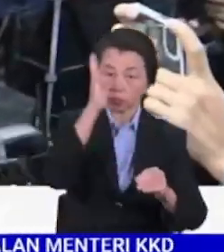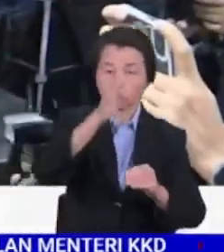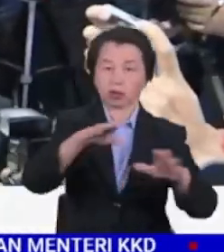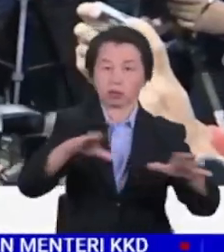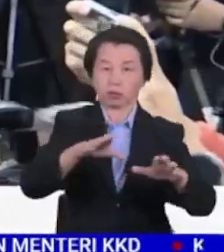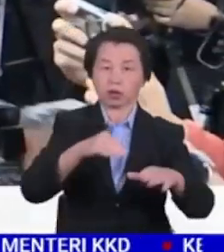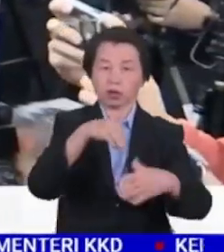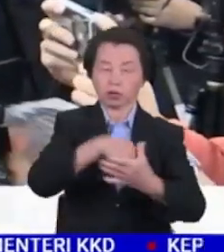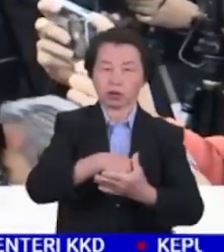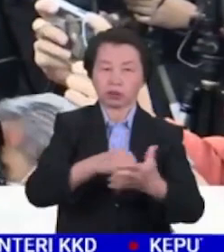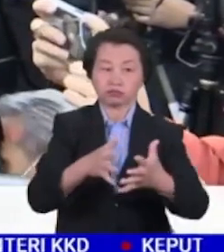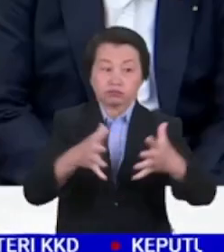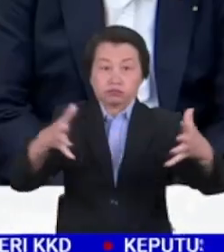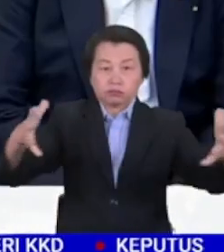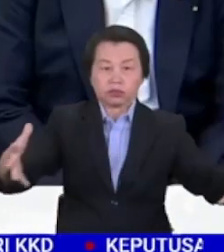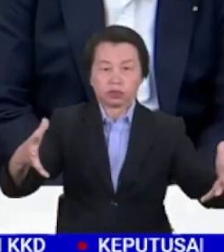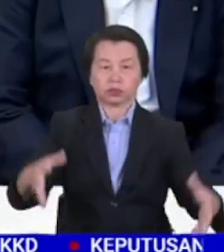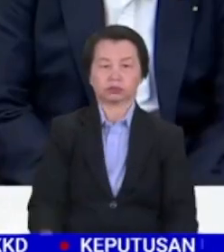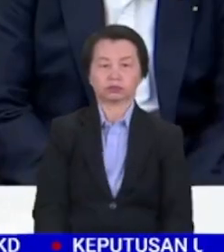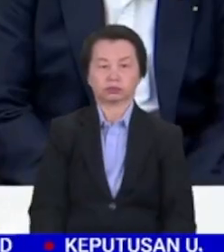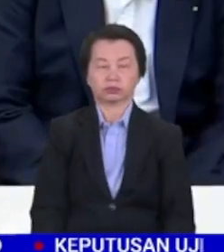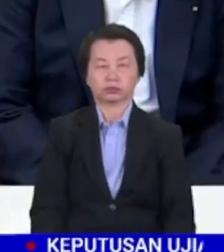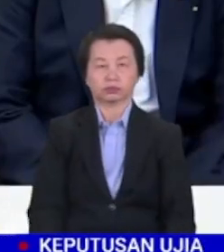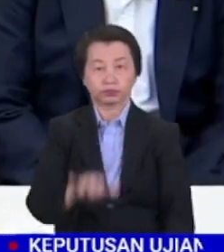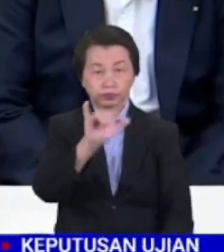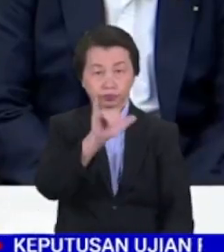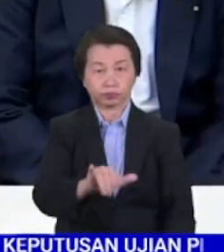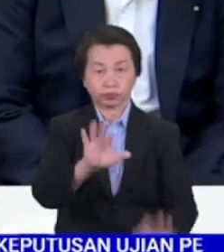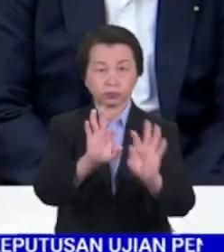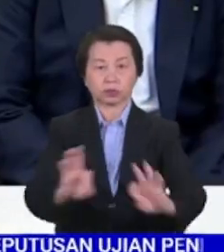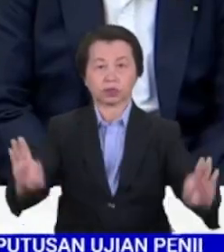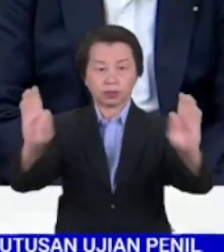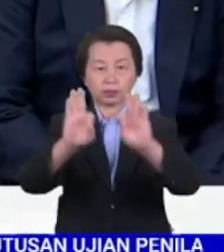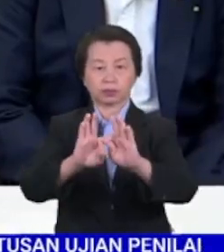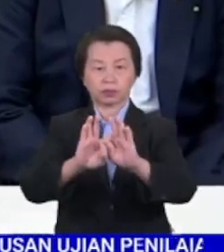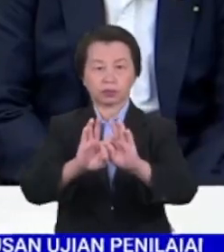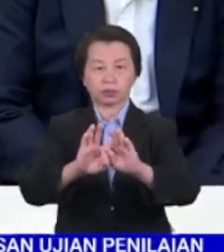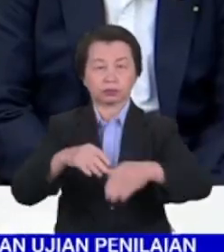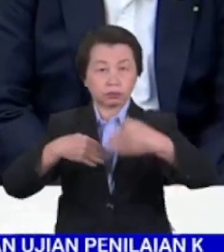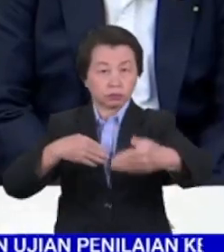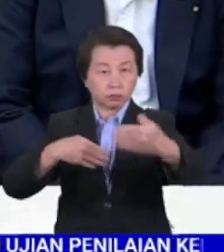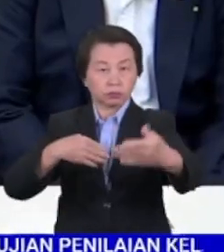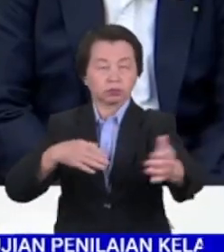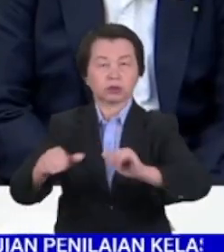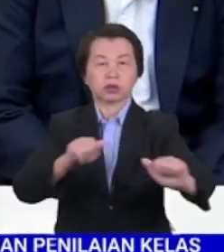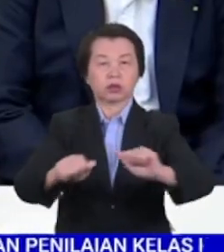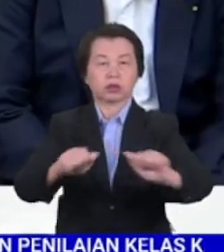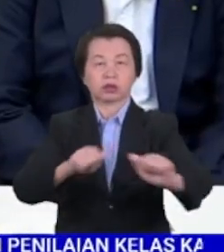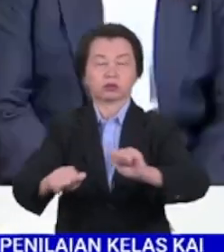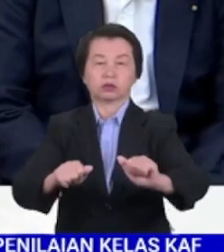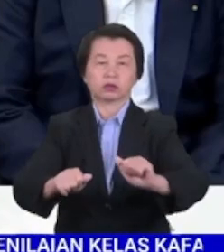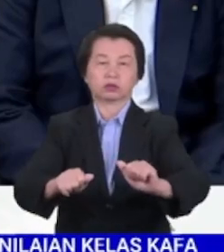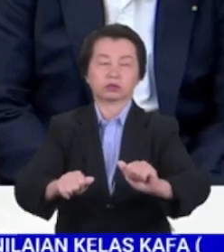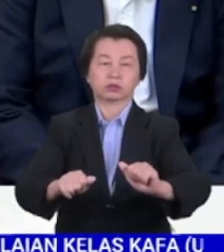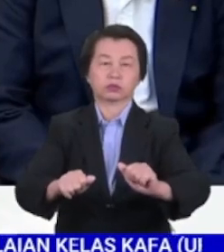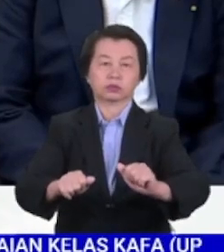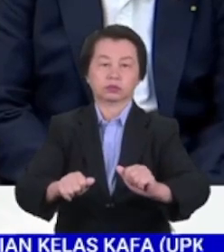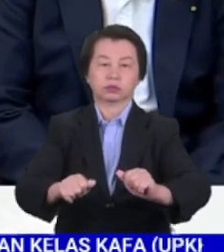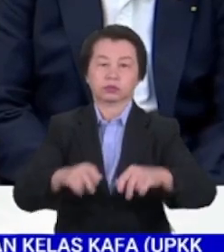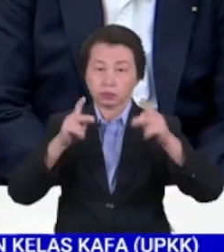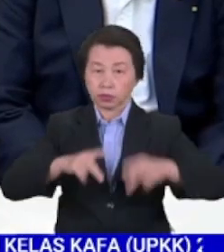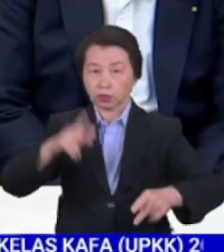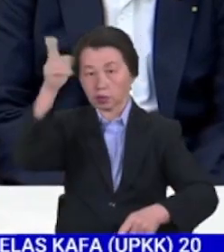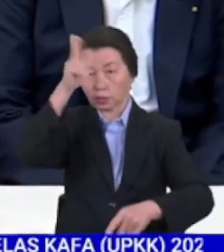dilaksanakan dalam skala besar. Jadi yang penting ialah langkah-langkah proaktif